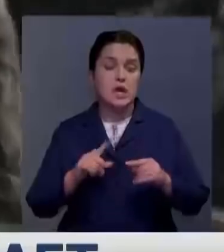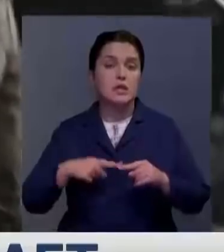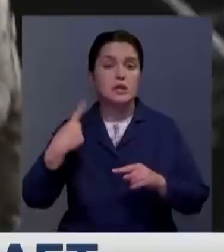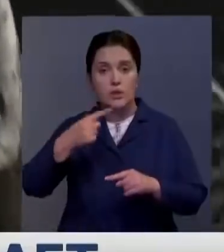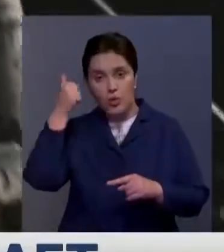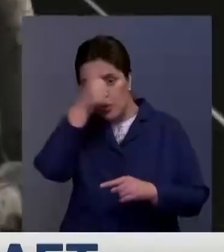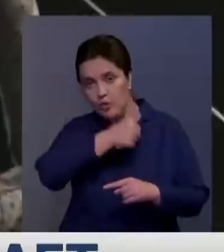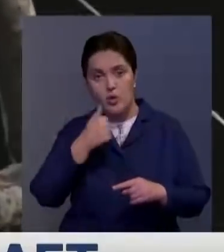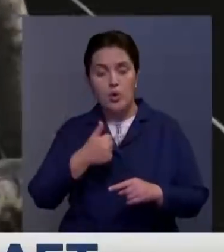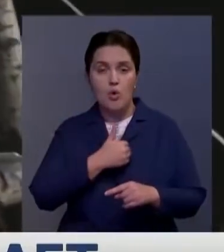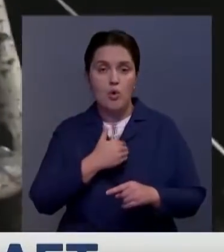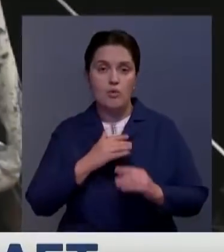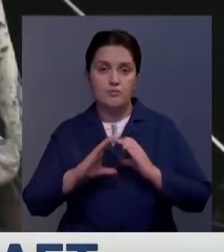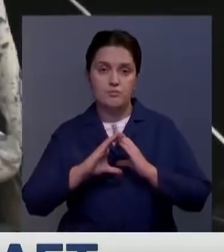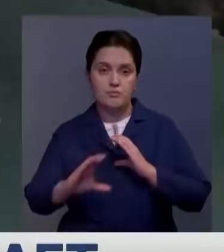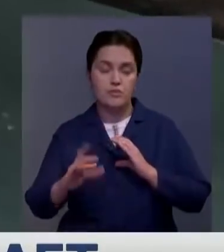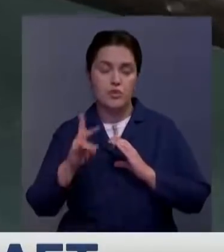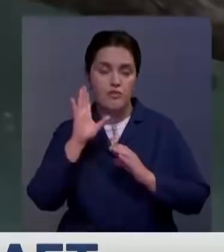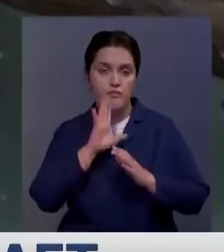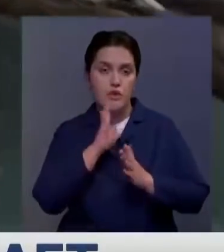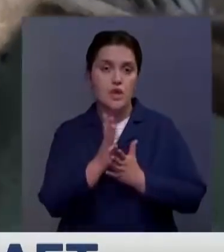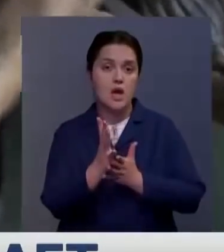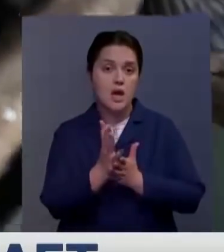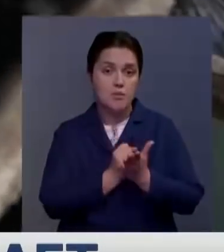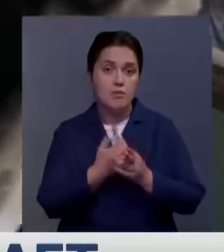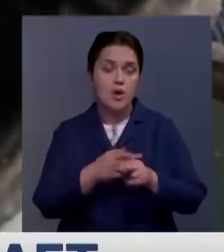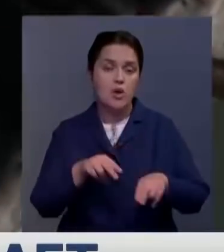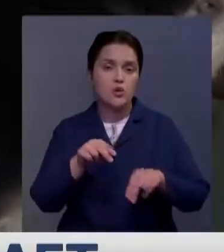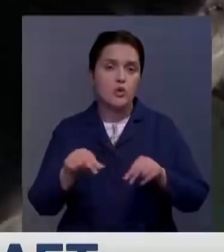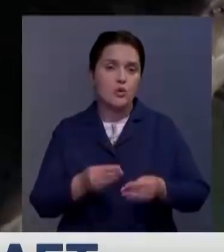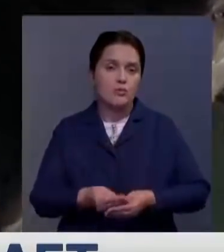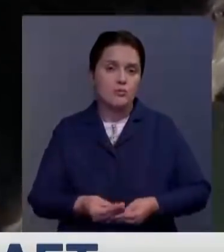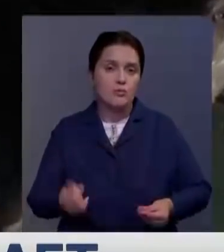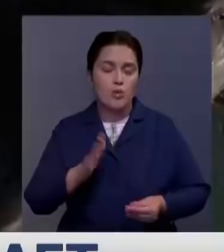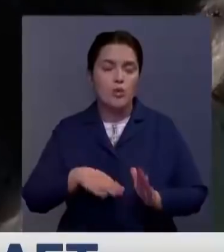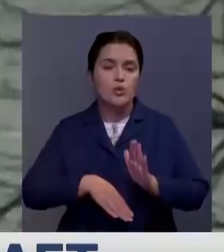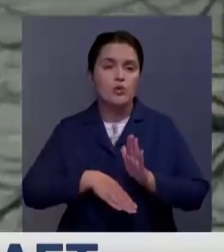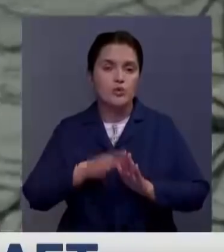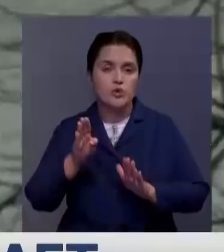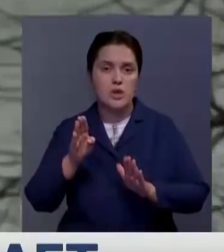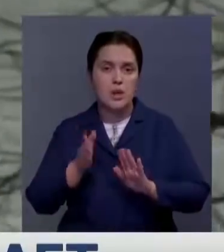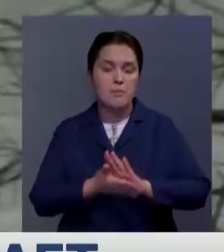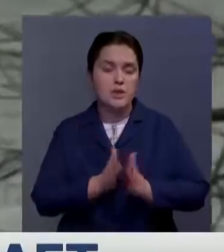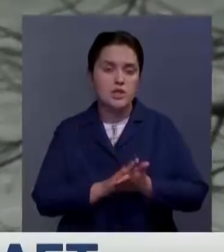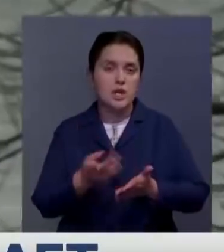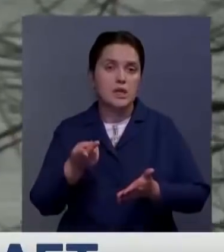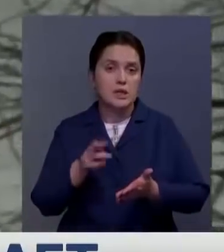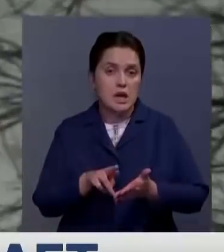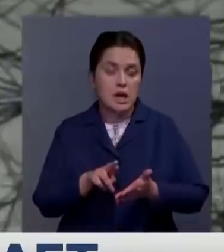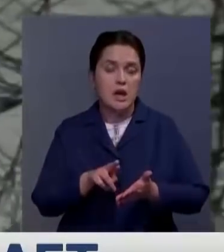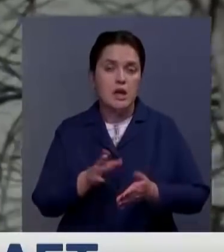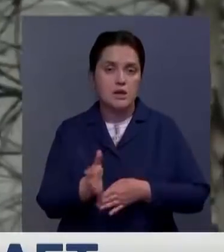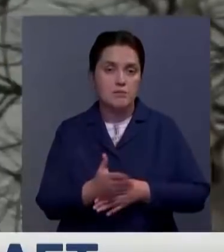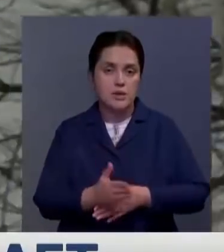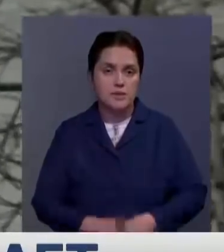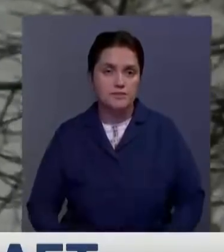собираются задержать на озере снег. Запасы талой воды снизят концентрацию соли и улучшат микрофлору для рыбы. Наталья Волкова, Руслан Алиев,